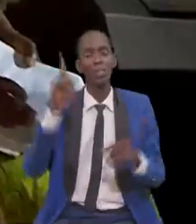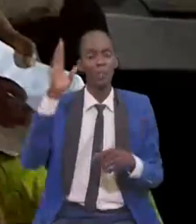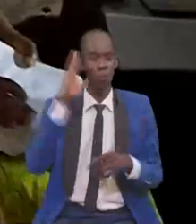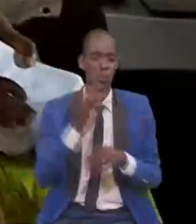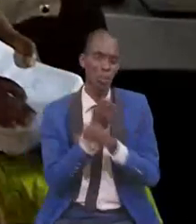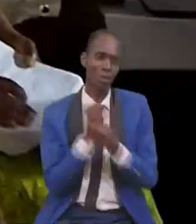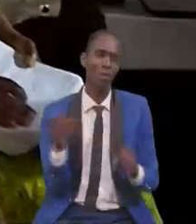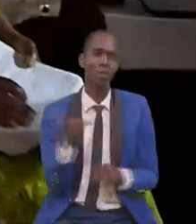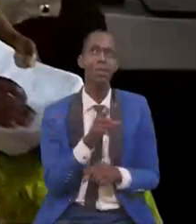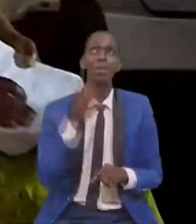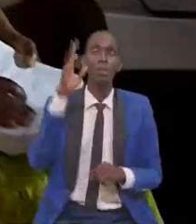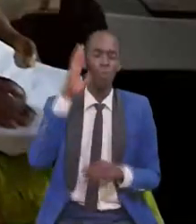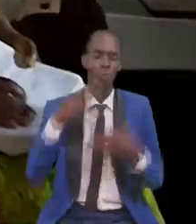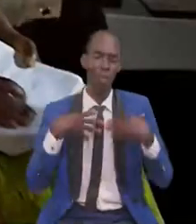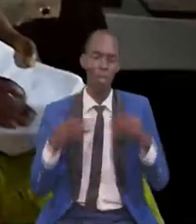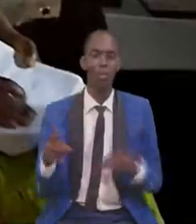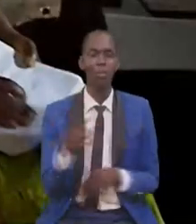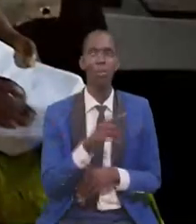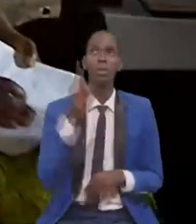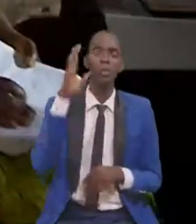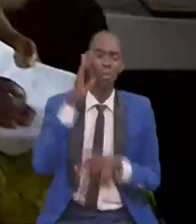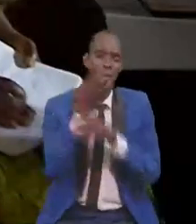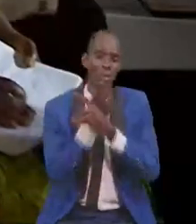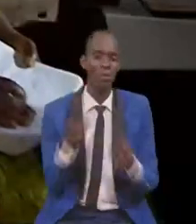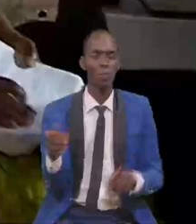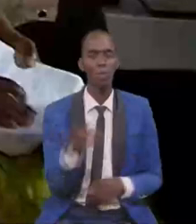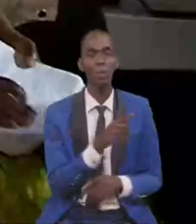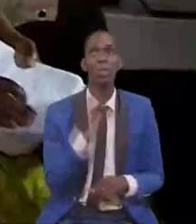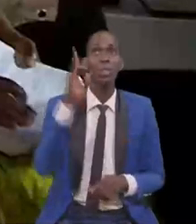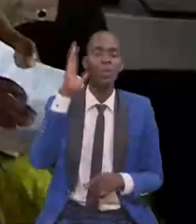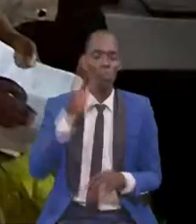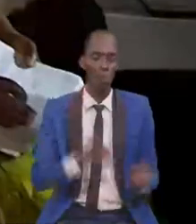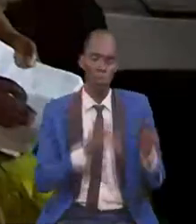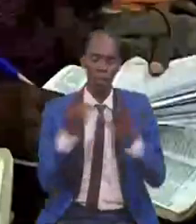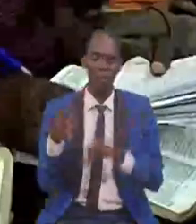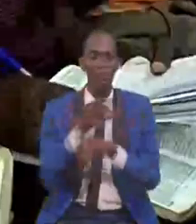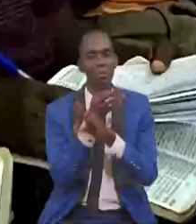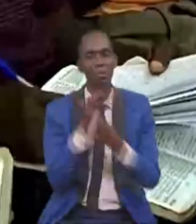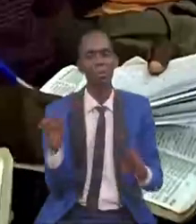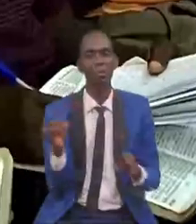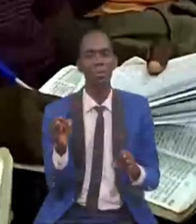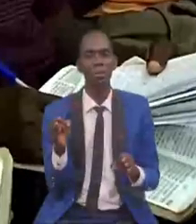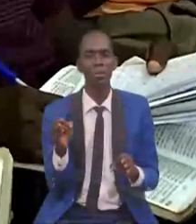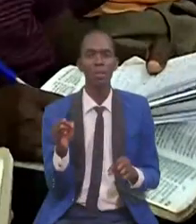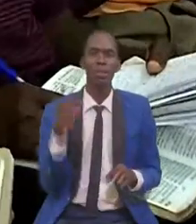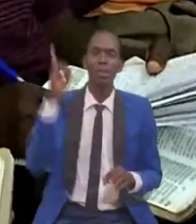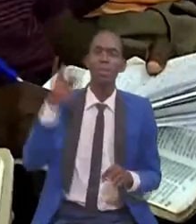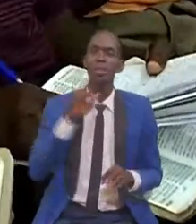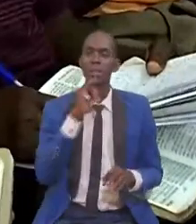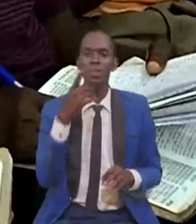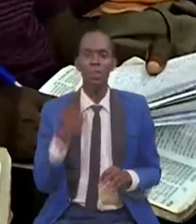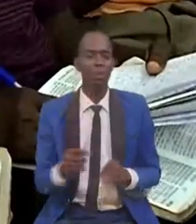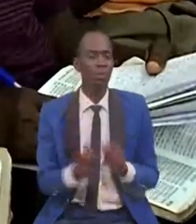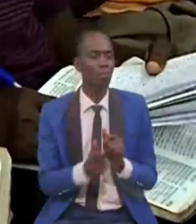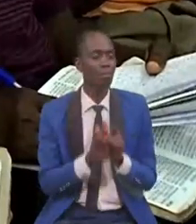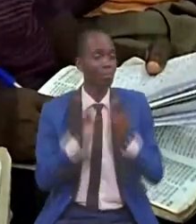Il va sauver. Il va guérir. Il va délivrer. Il va affranchir. Il est le plus